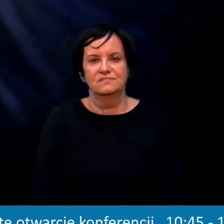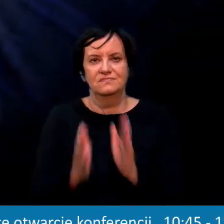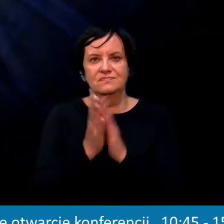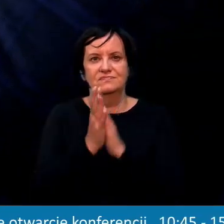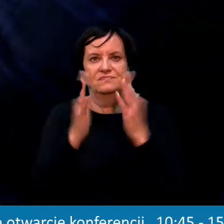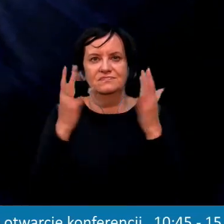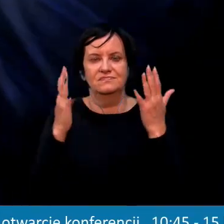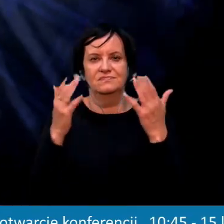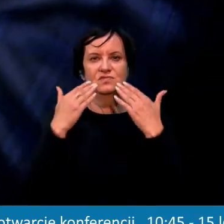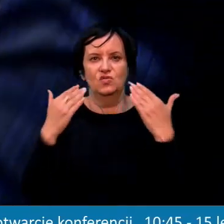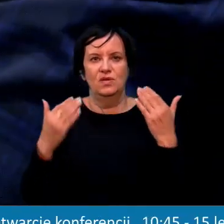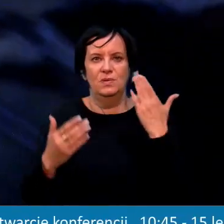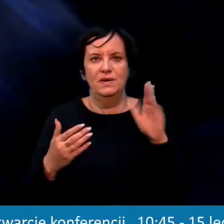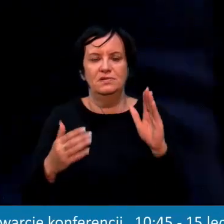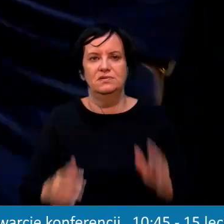Dziękujemy bardzo.